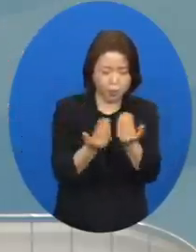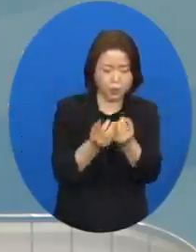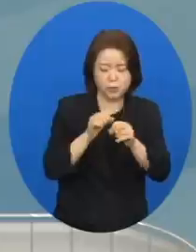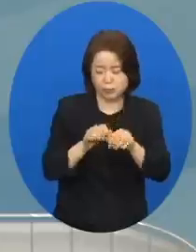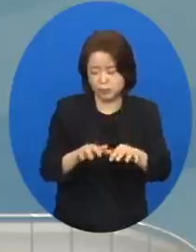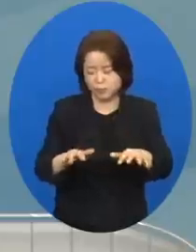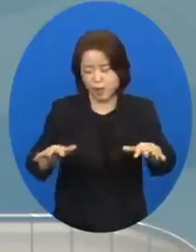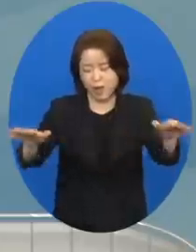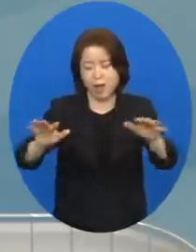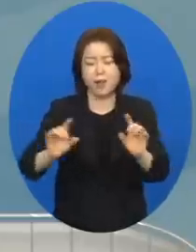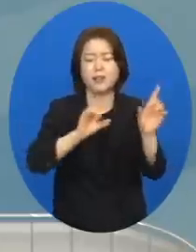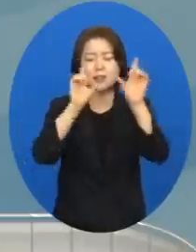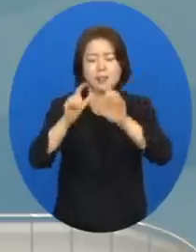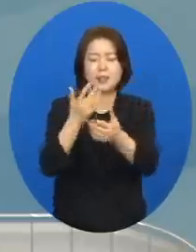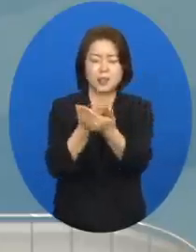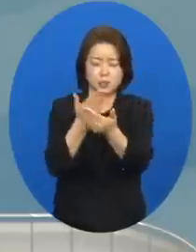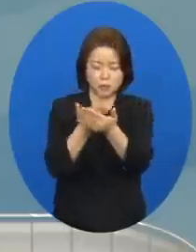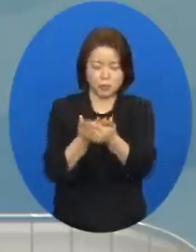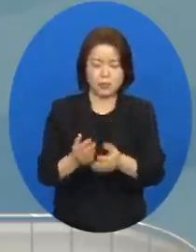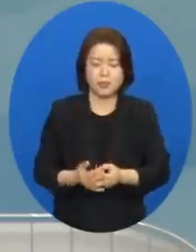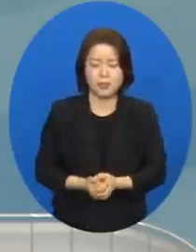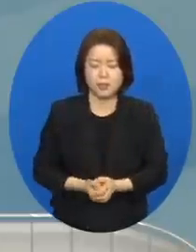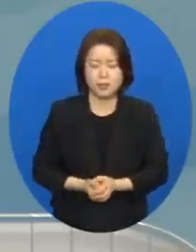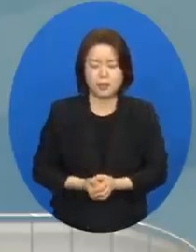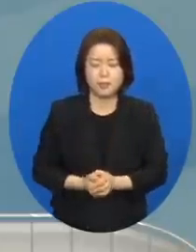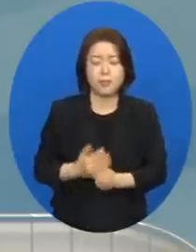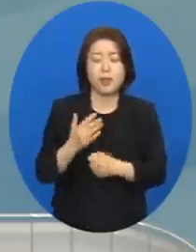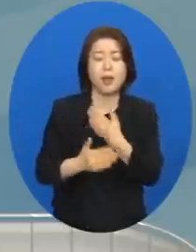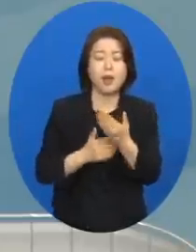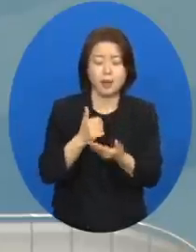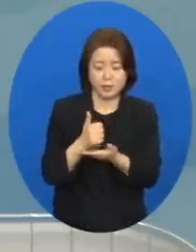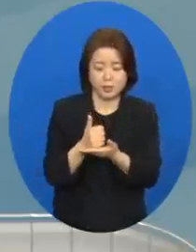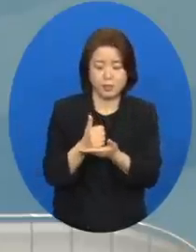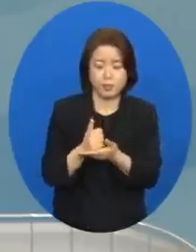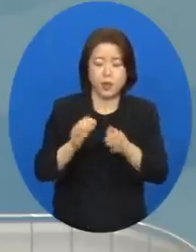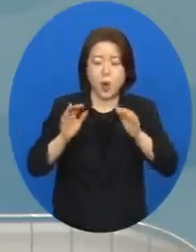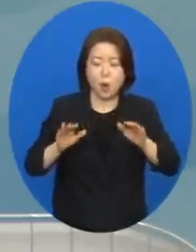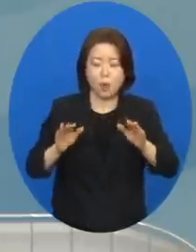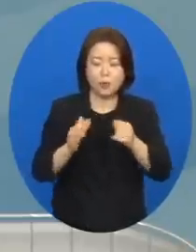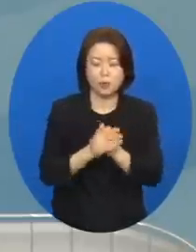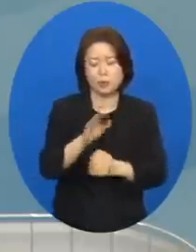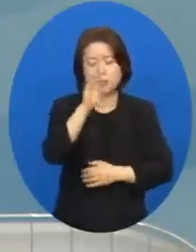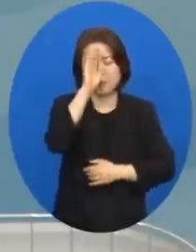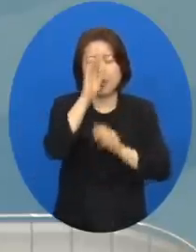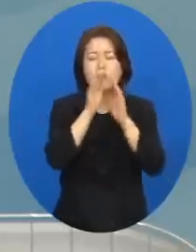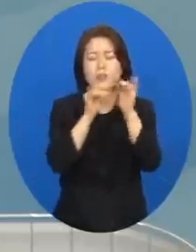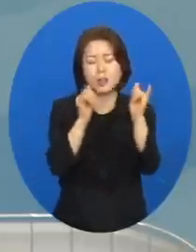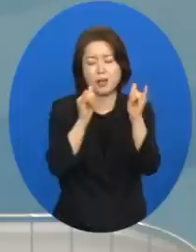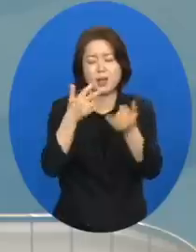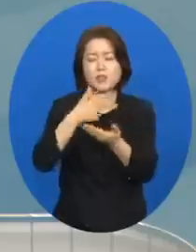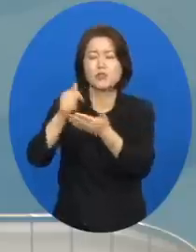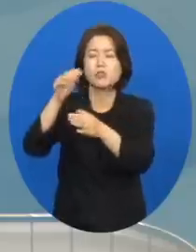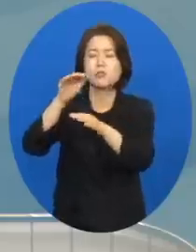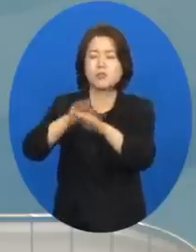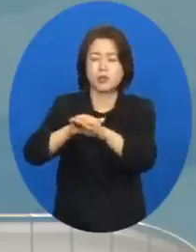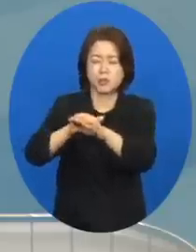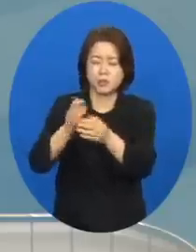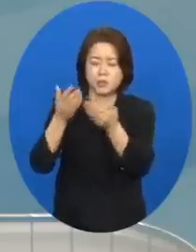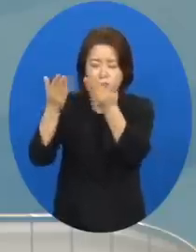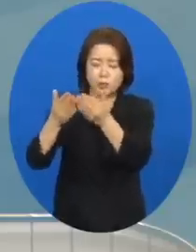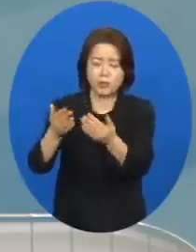삶을 살게 하여 주옵소서. 하나님, 오늘도 병든 이들은 주님의 손에